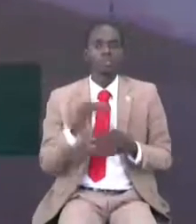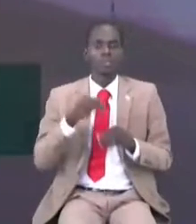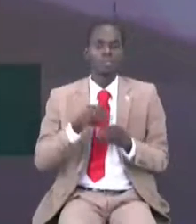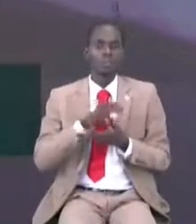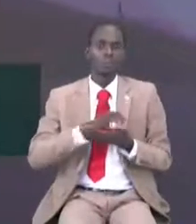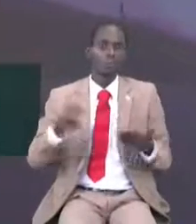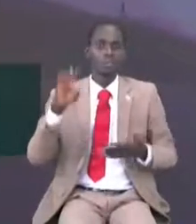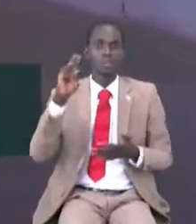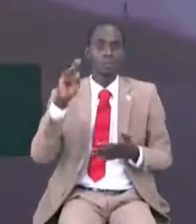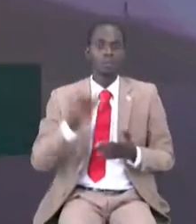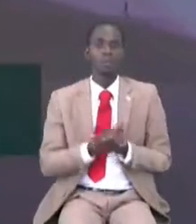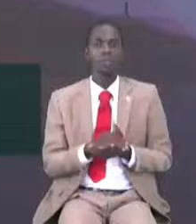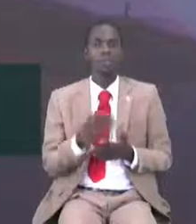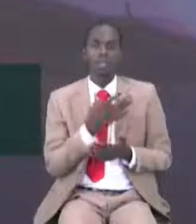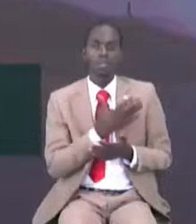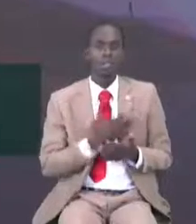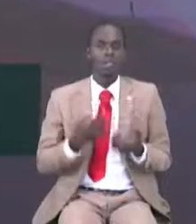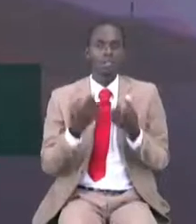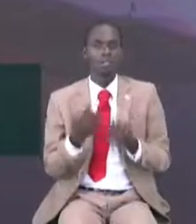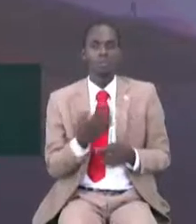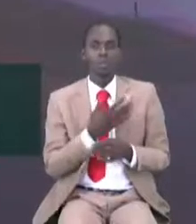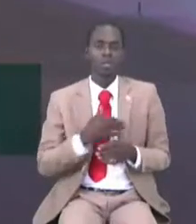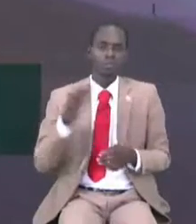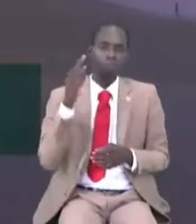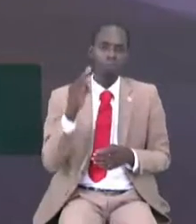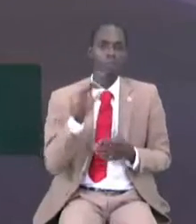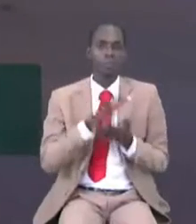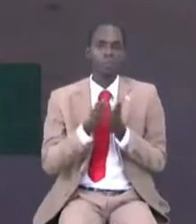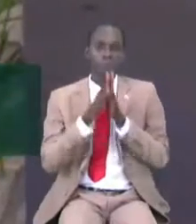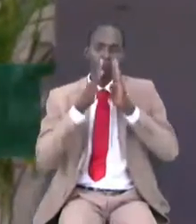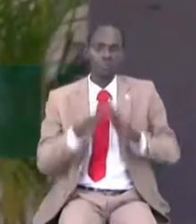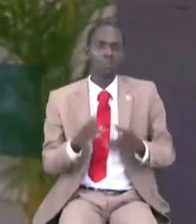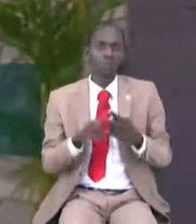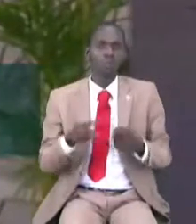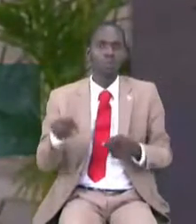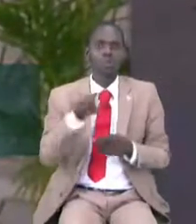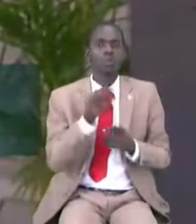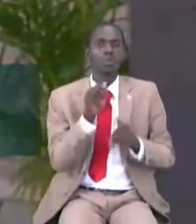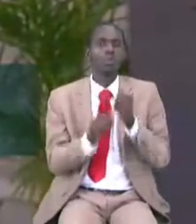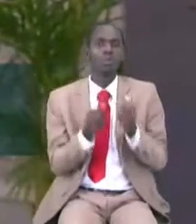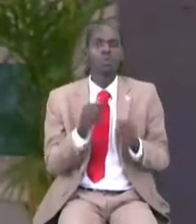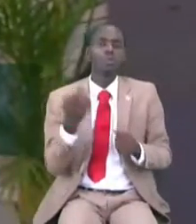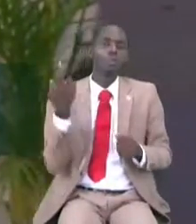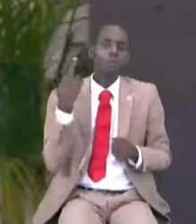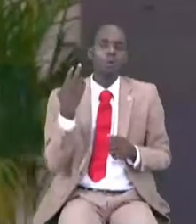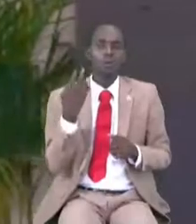vous qui étiez loin et la paix à ceux qui étaient près.